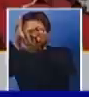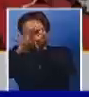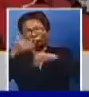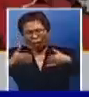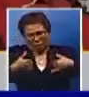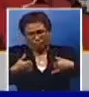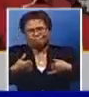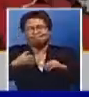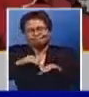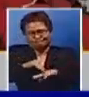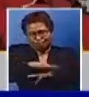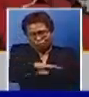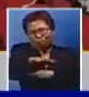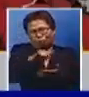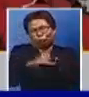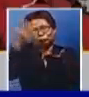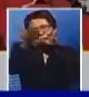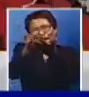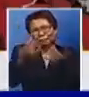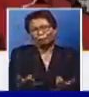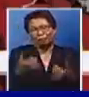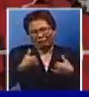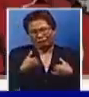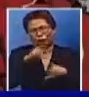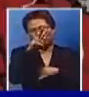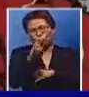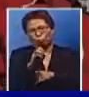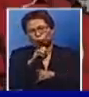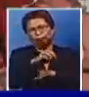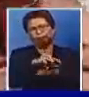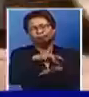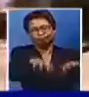positif wabak itu setakat ini.